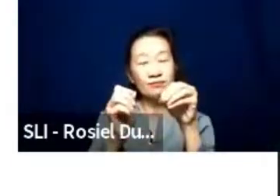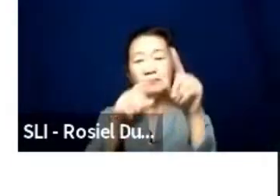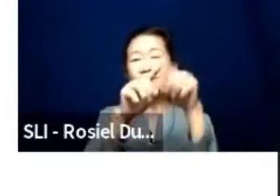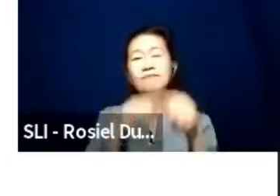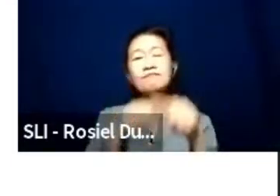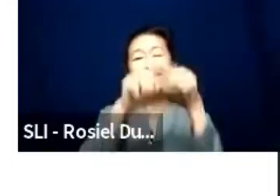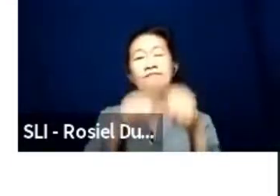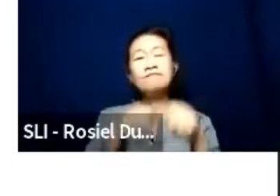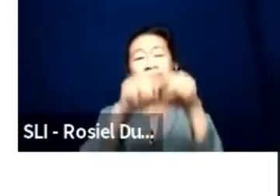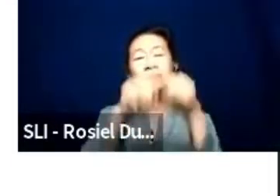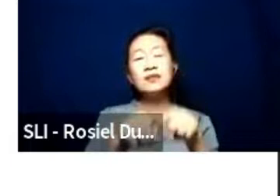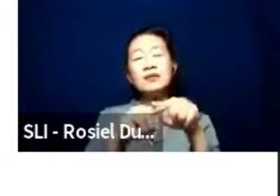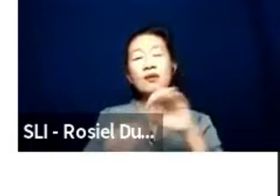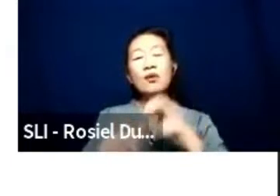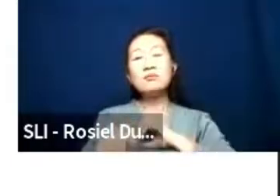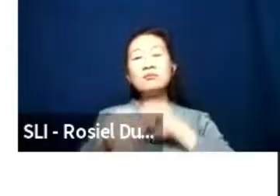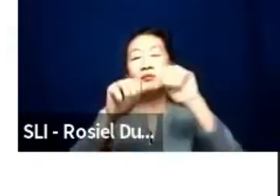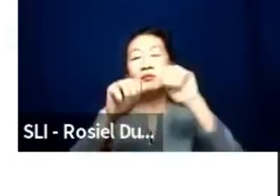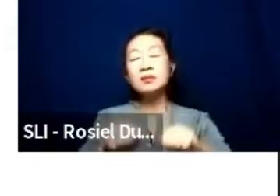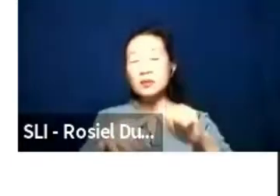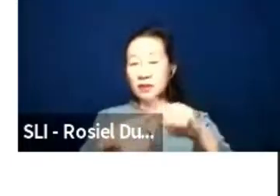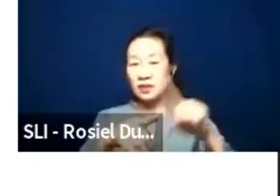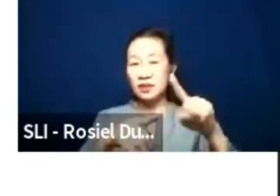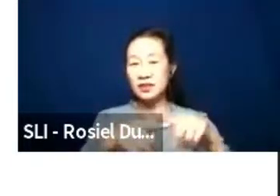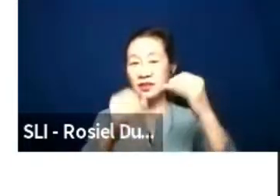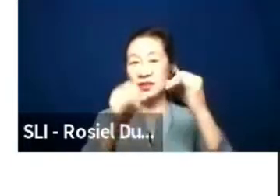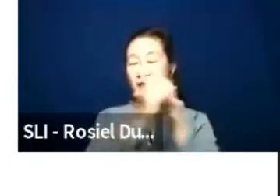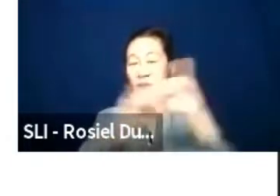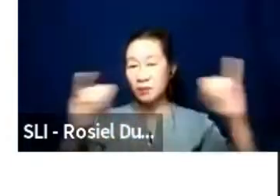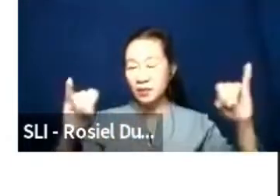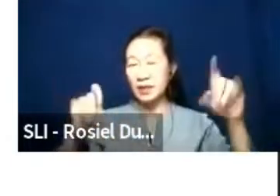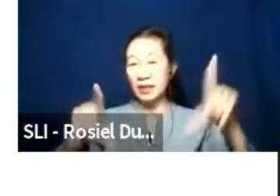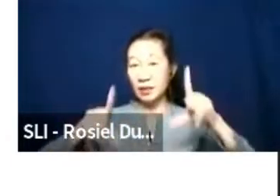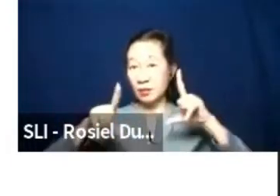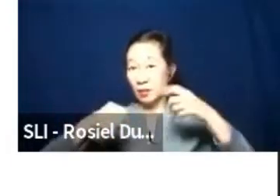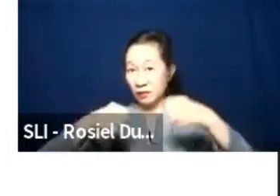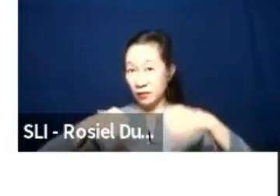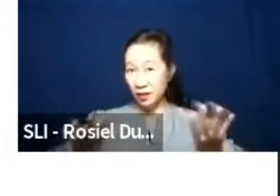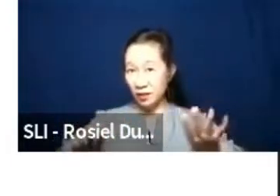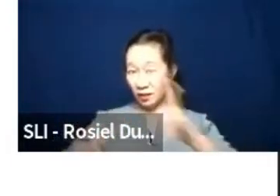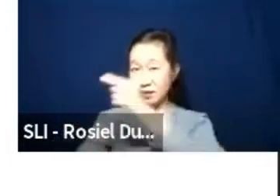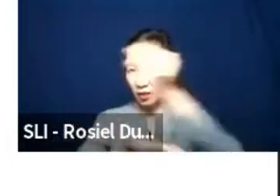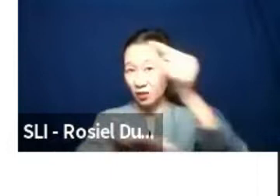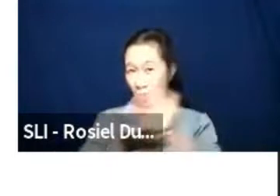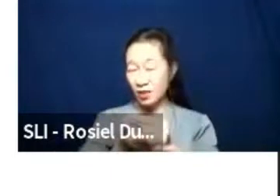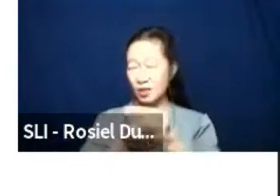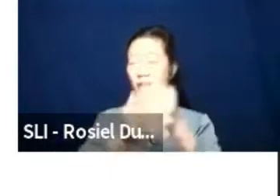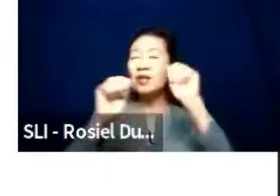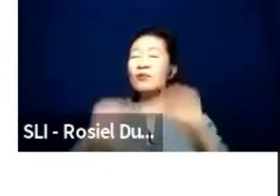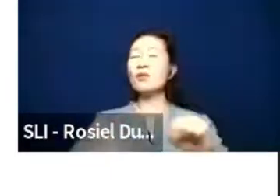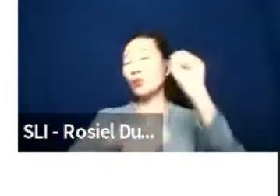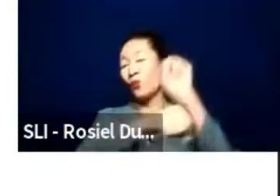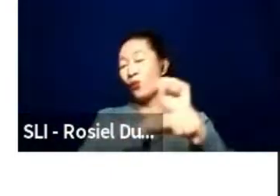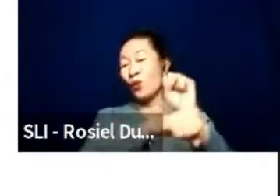sa kanyang kakayanan. Tapos sa independent living, pagkatapos ng graduation at nakapagtrabaho na